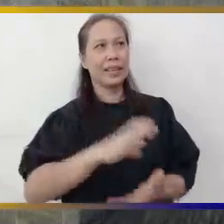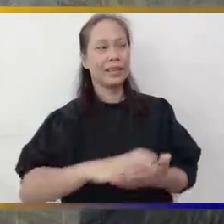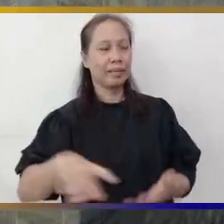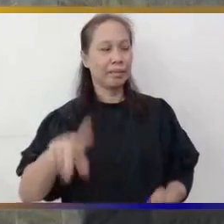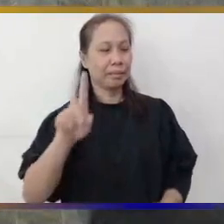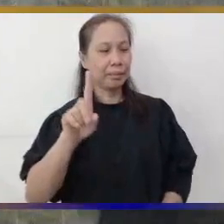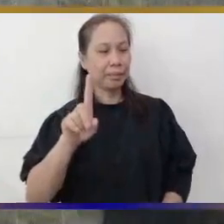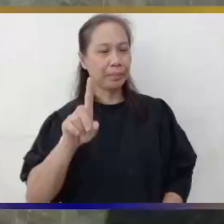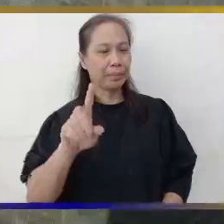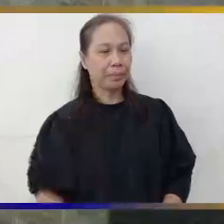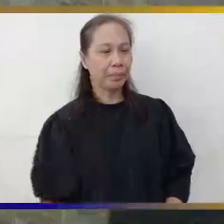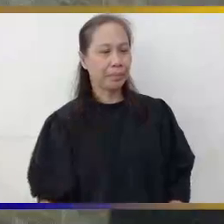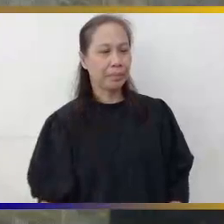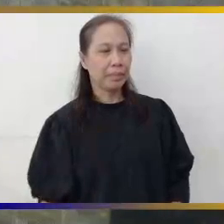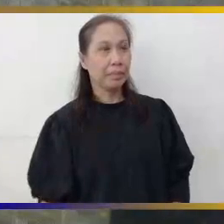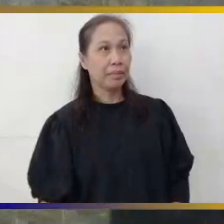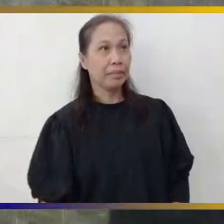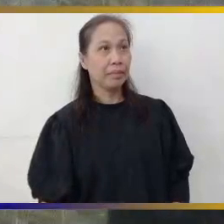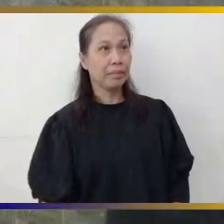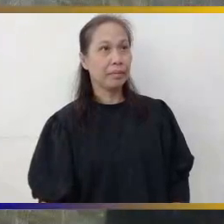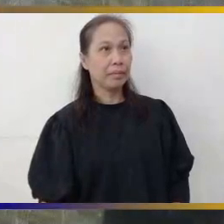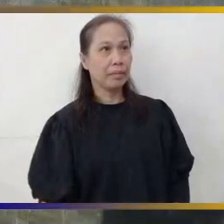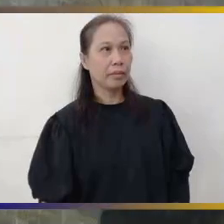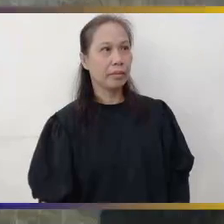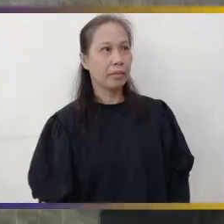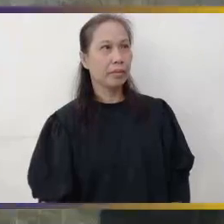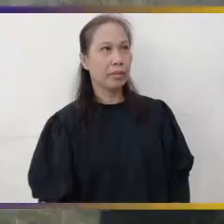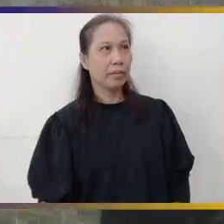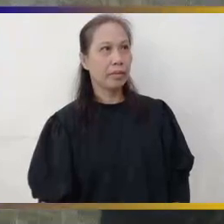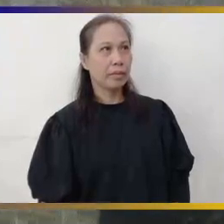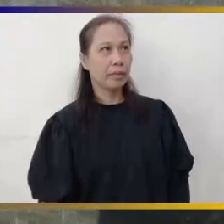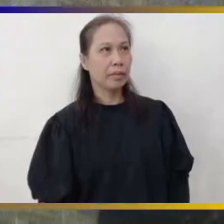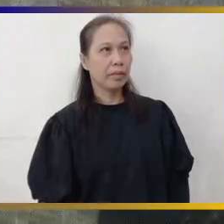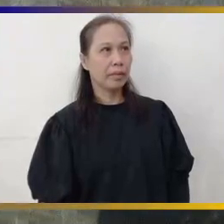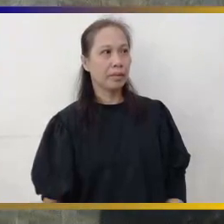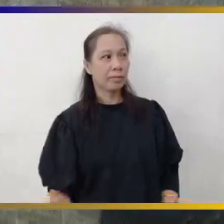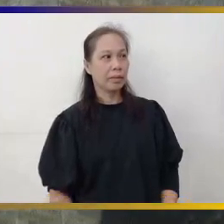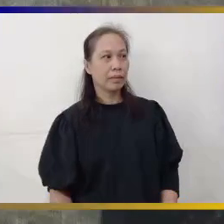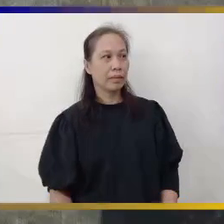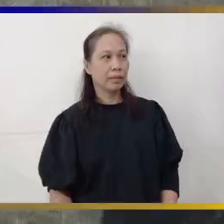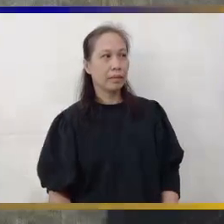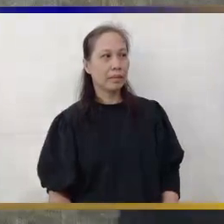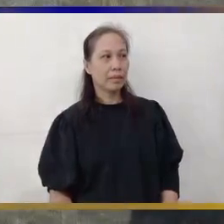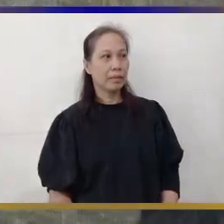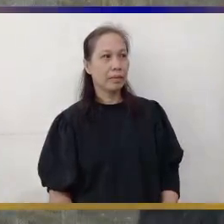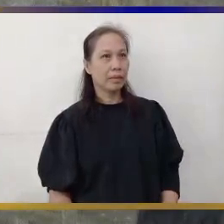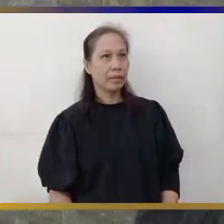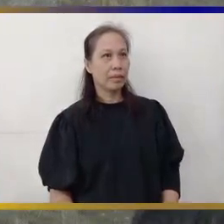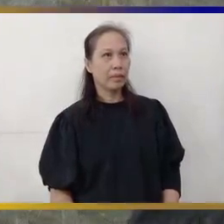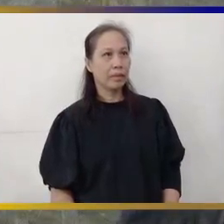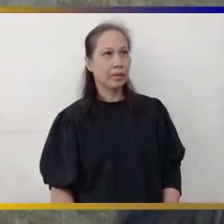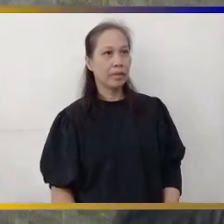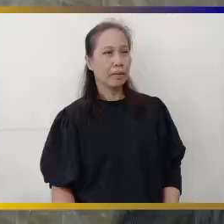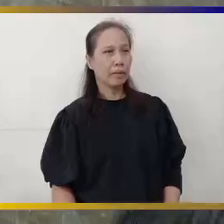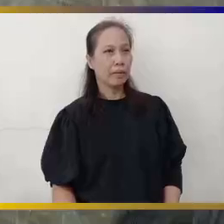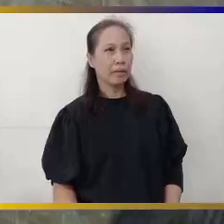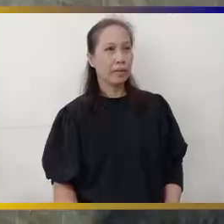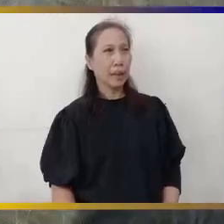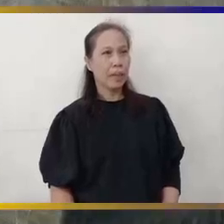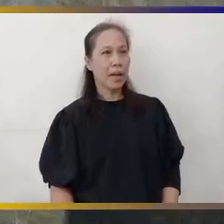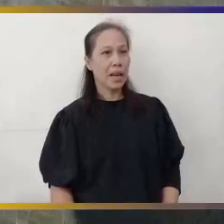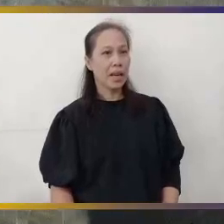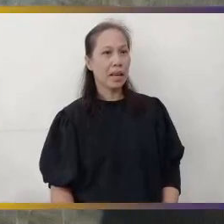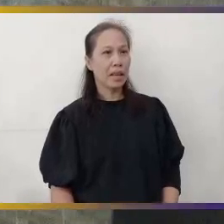Actually ang pag-aaralan natin I'm thinking of making this a series of lessons in our Sunday school